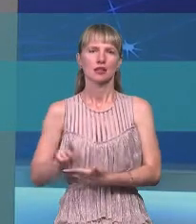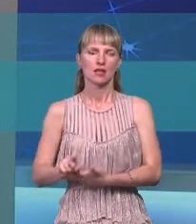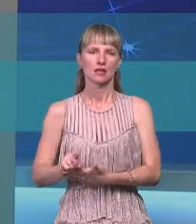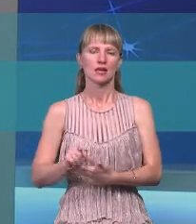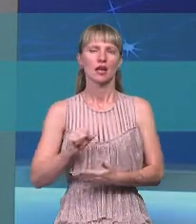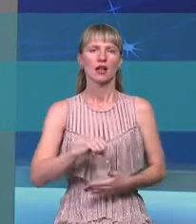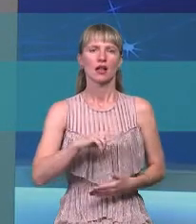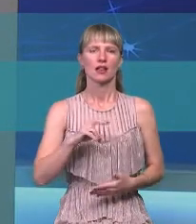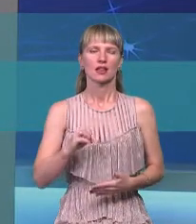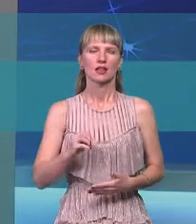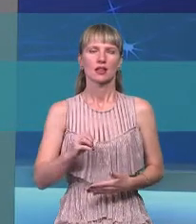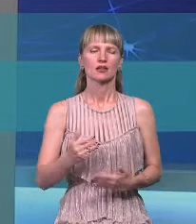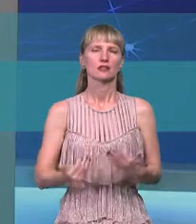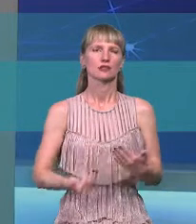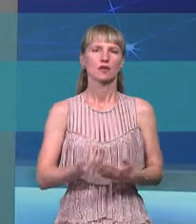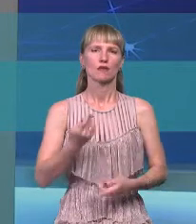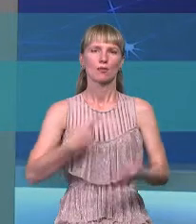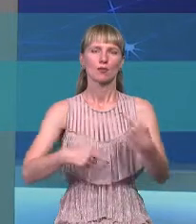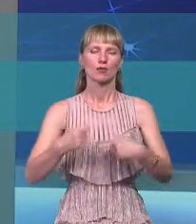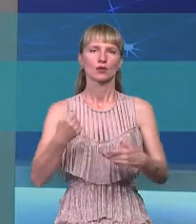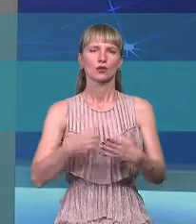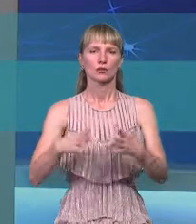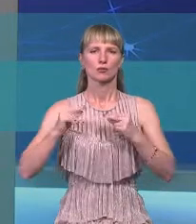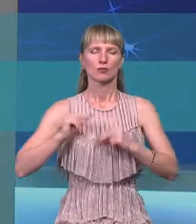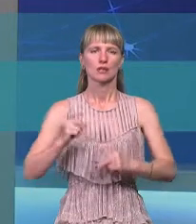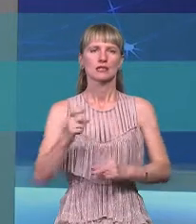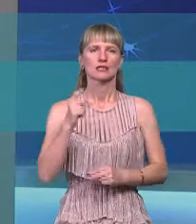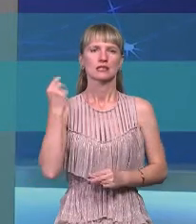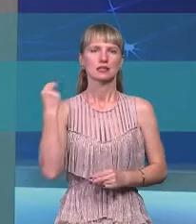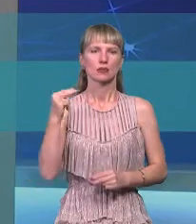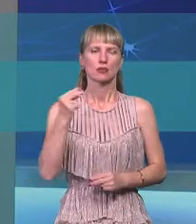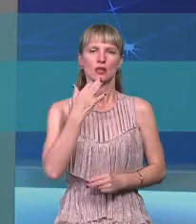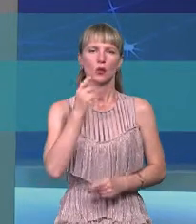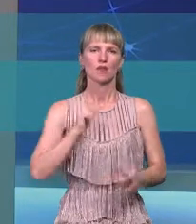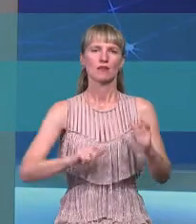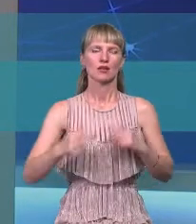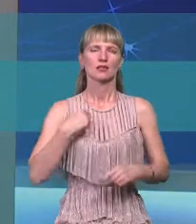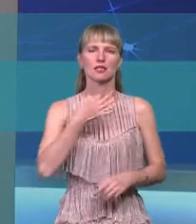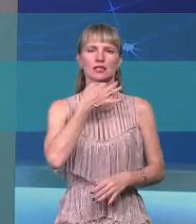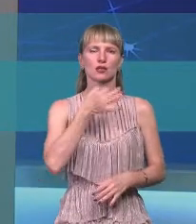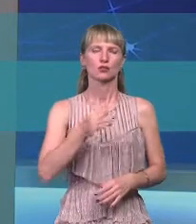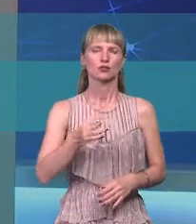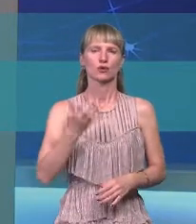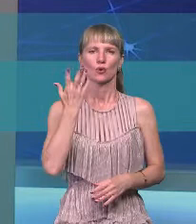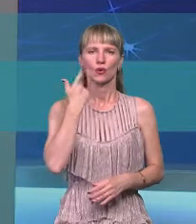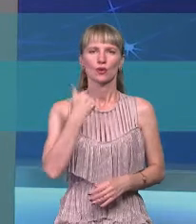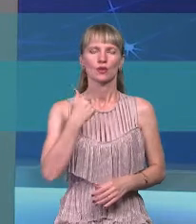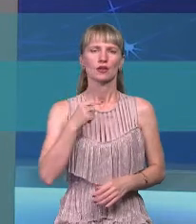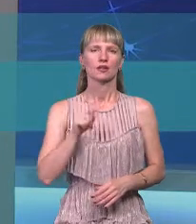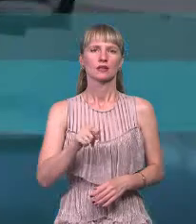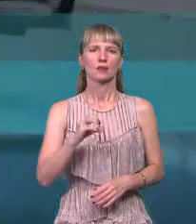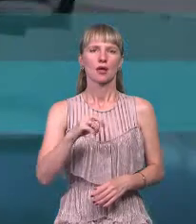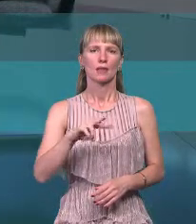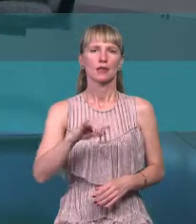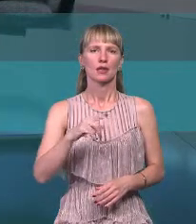Але, знову ж таки, повертаючись до співпраці з Запорізьким національним університетом, я вам скажу так, от коли пан Дамір говорив